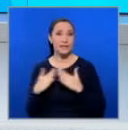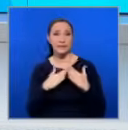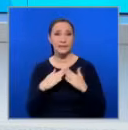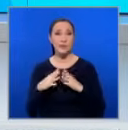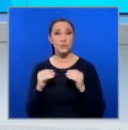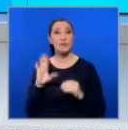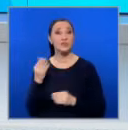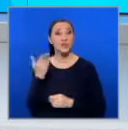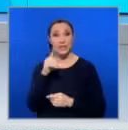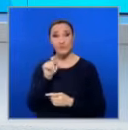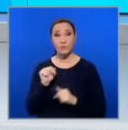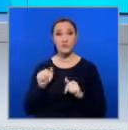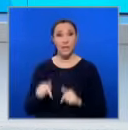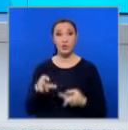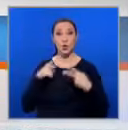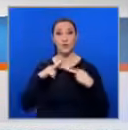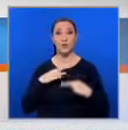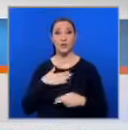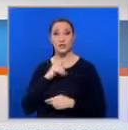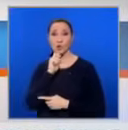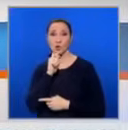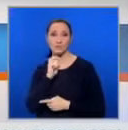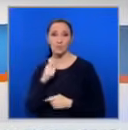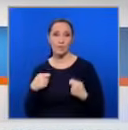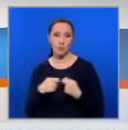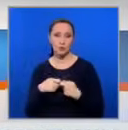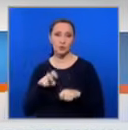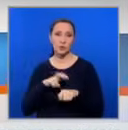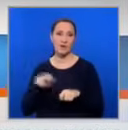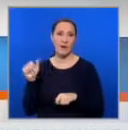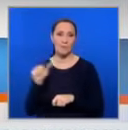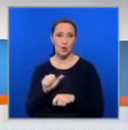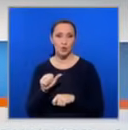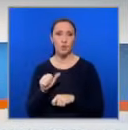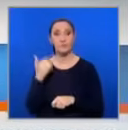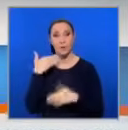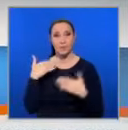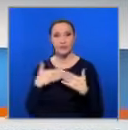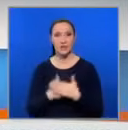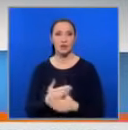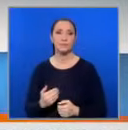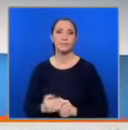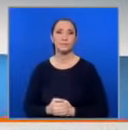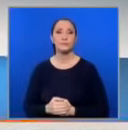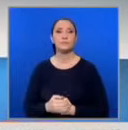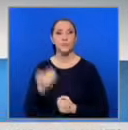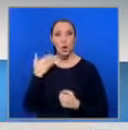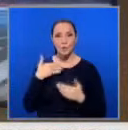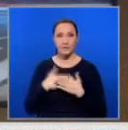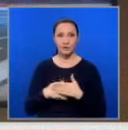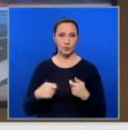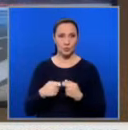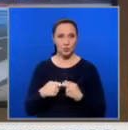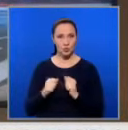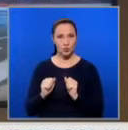на всички тези въпроси? Сега ще ни отговори кореспондента ни в Брюксел, Десислава Апостолова. Добър вечер, Деси. Добър вечер от